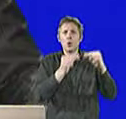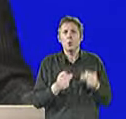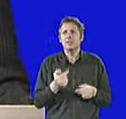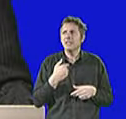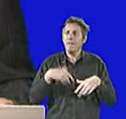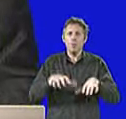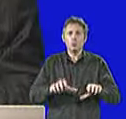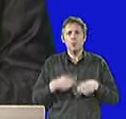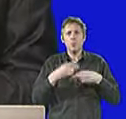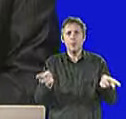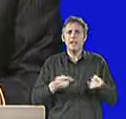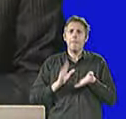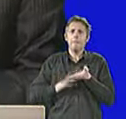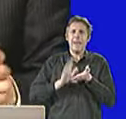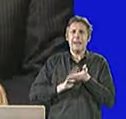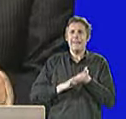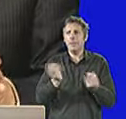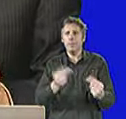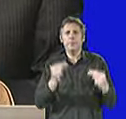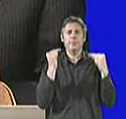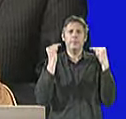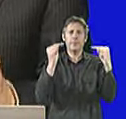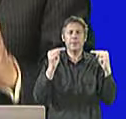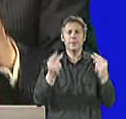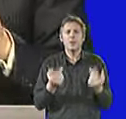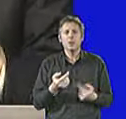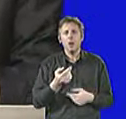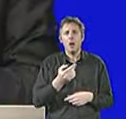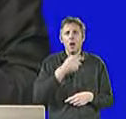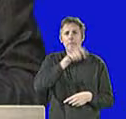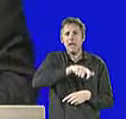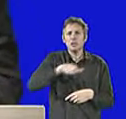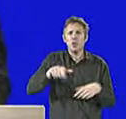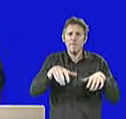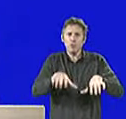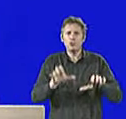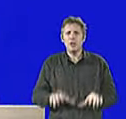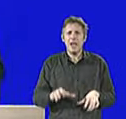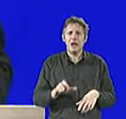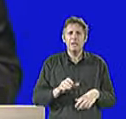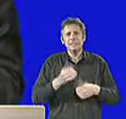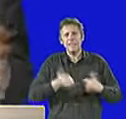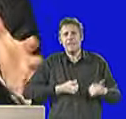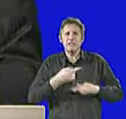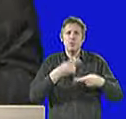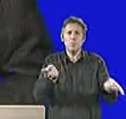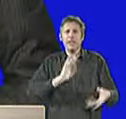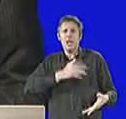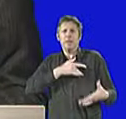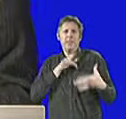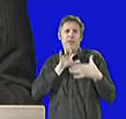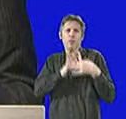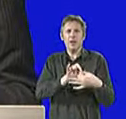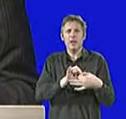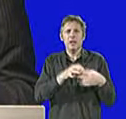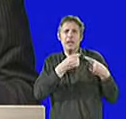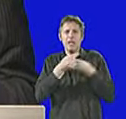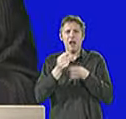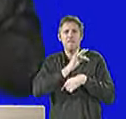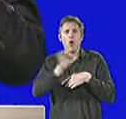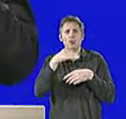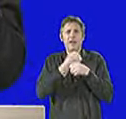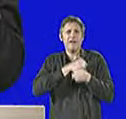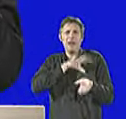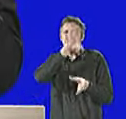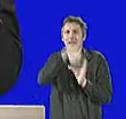publique, je veux dire combien pour moi les fonctionnaires qui sont dévoués au service public font partie de la France qui travaille,